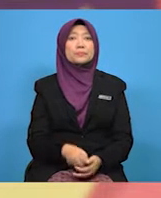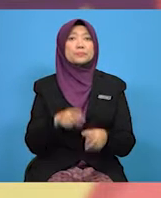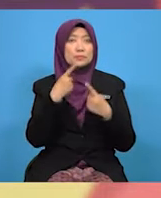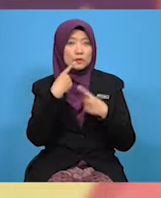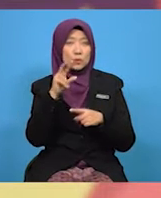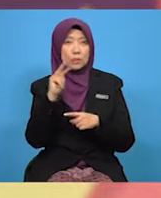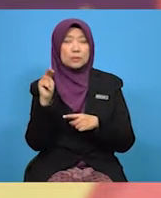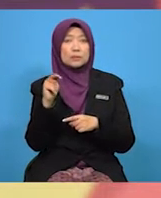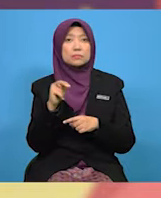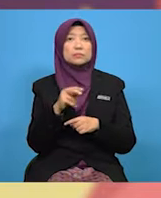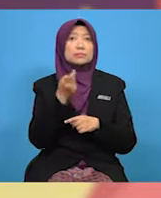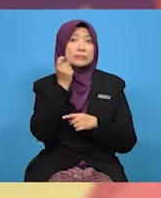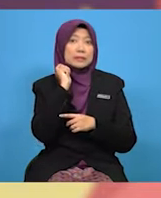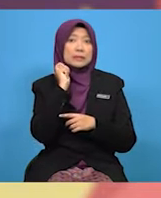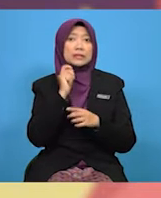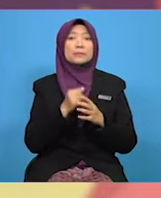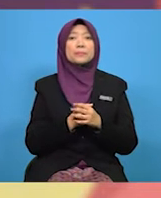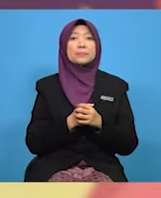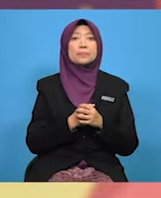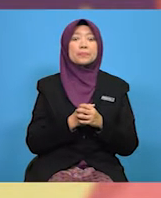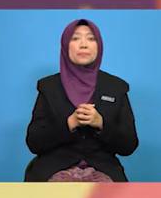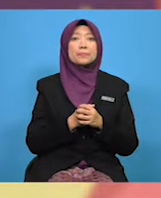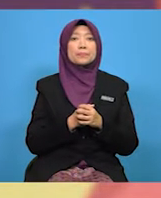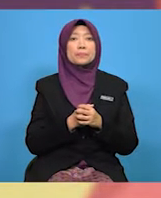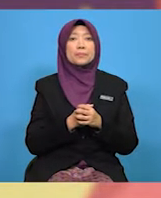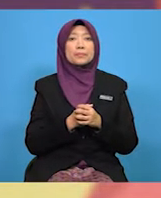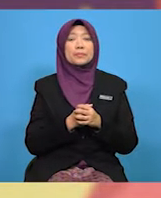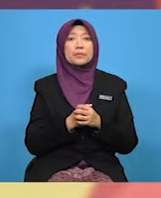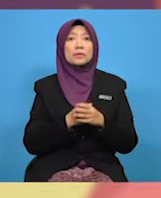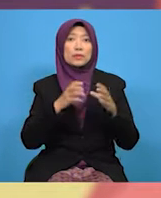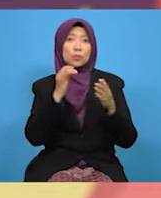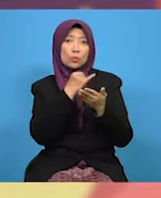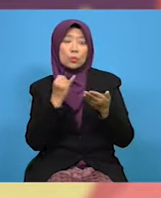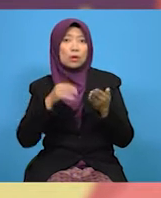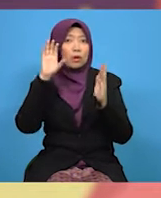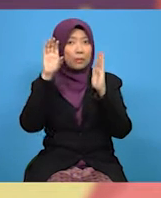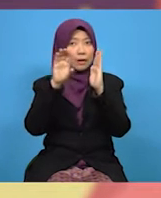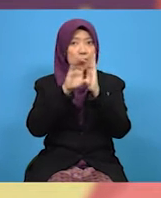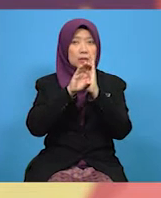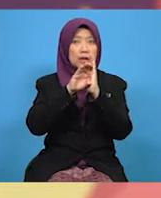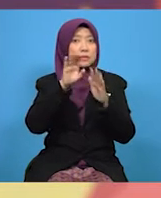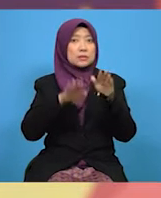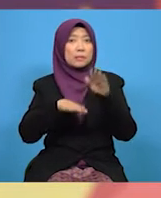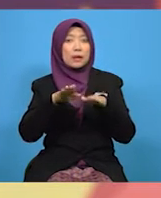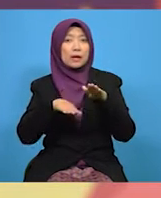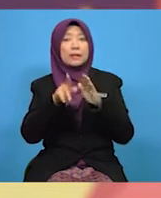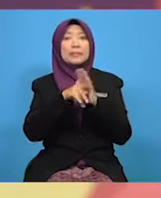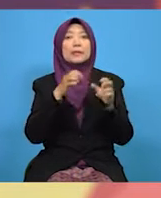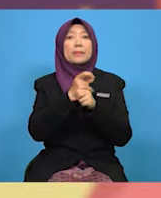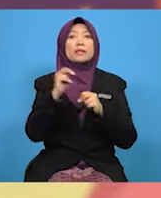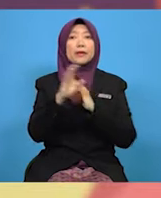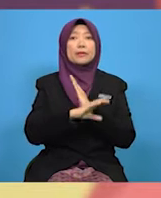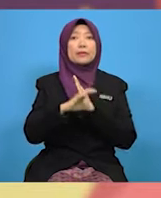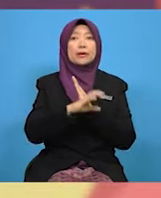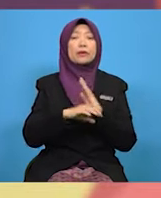jawaban yang telah diperolehi dalam soal anak di atas nah Keluarkan gambar rajah keseimbangan